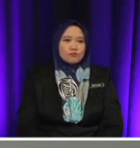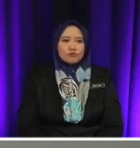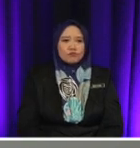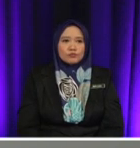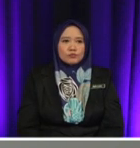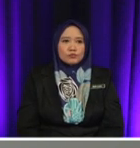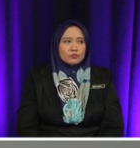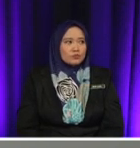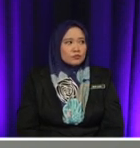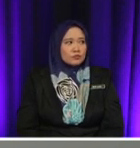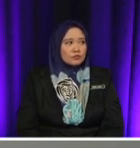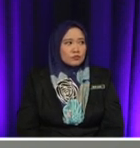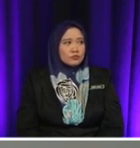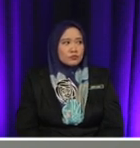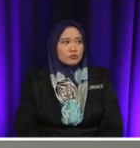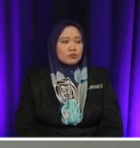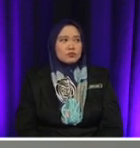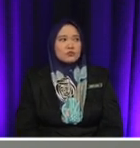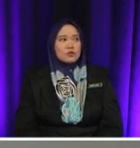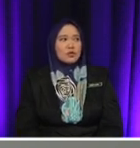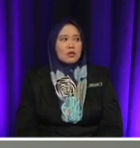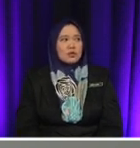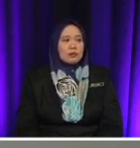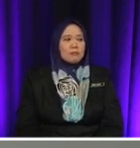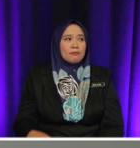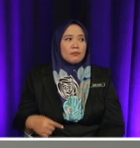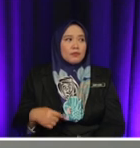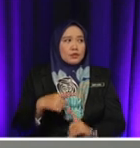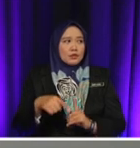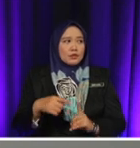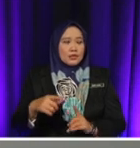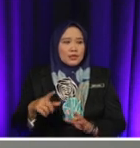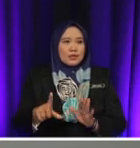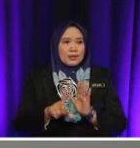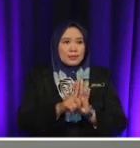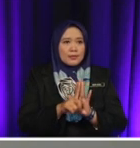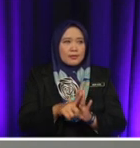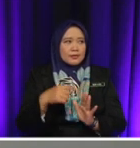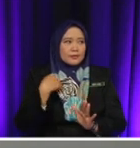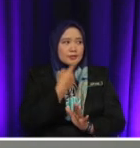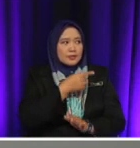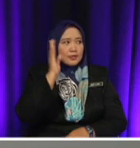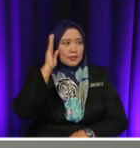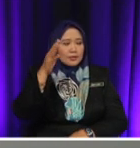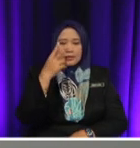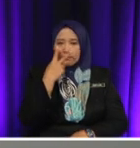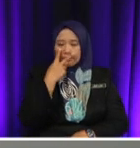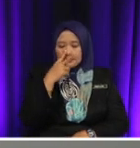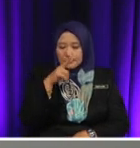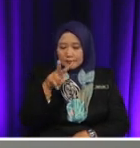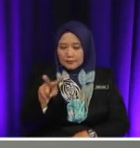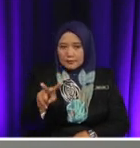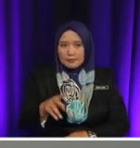alasan so kita tengok sini apabila dilabelkan oke Aa kita akan nampak di sini adalah Aa